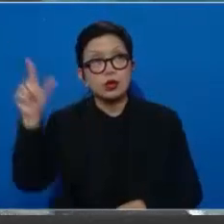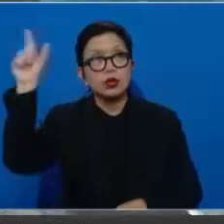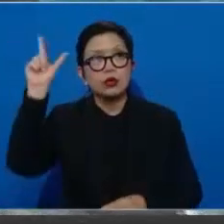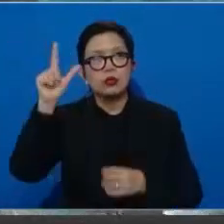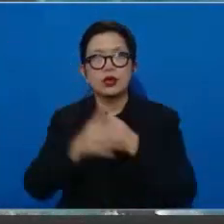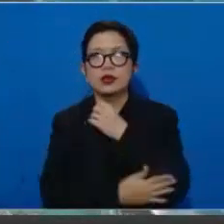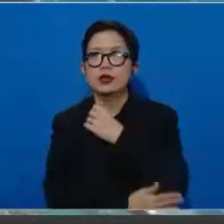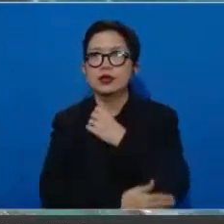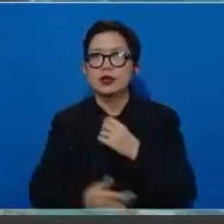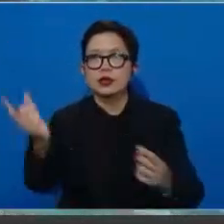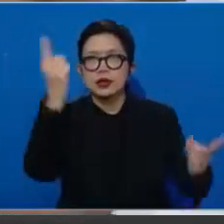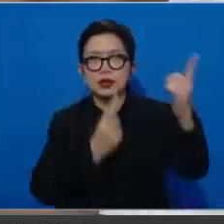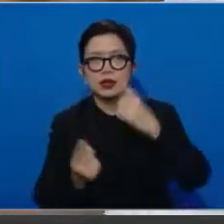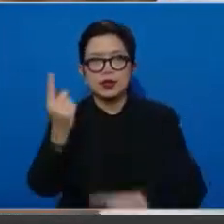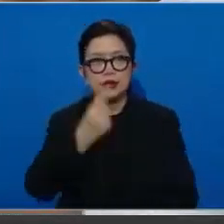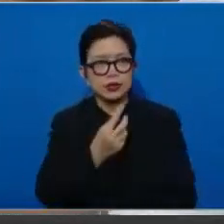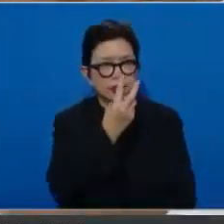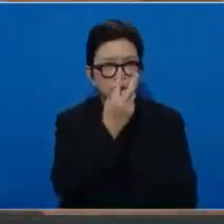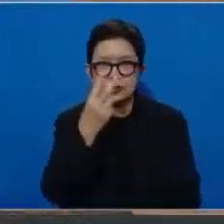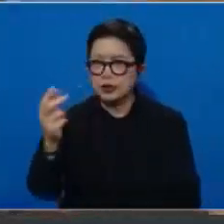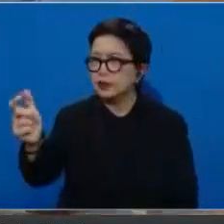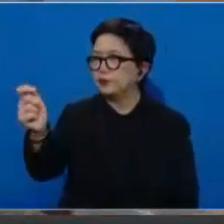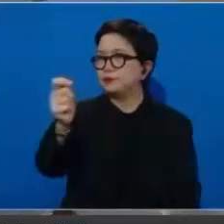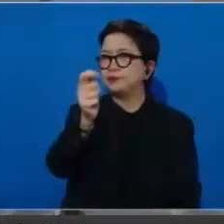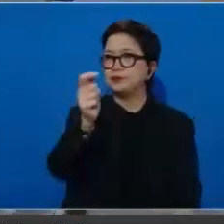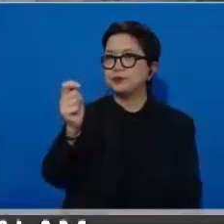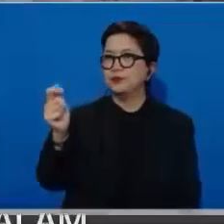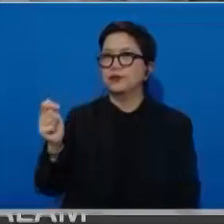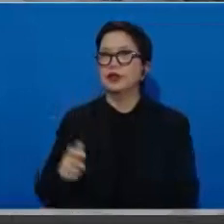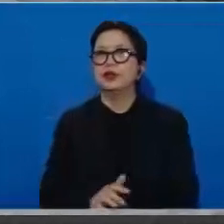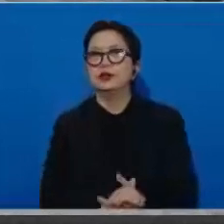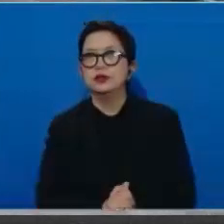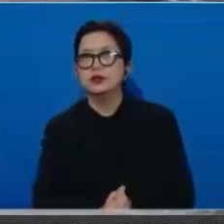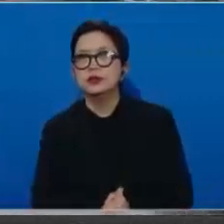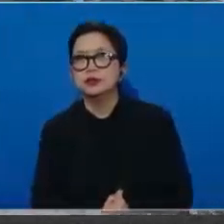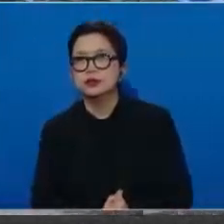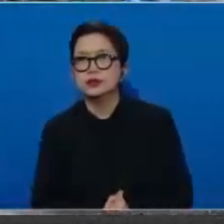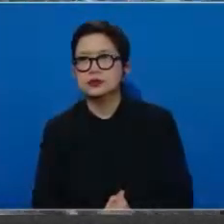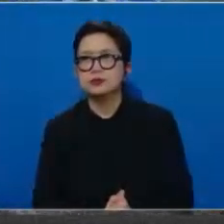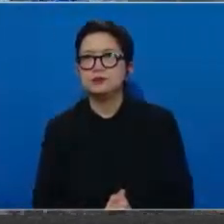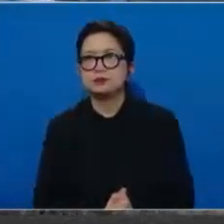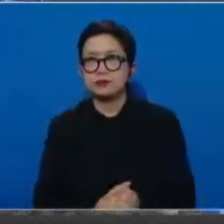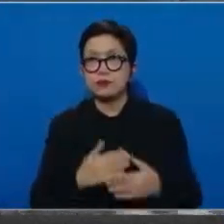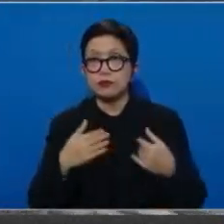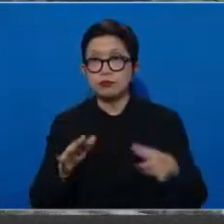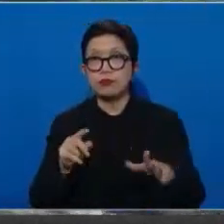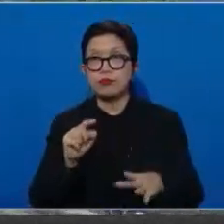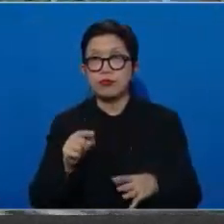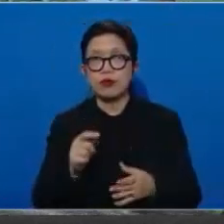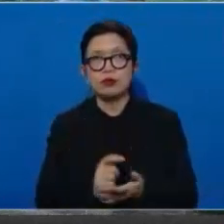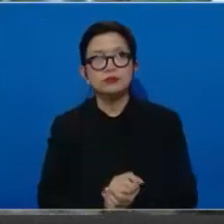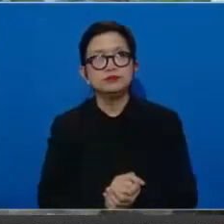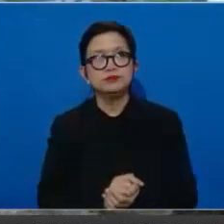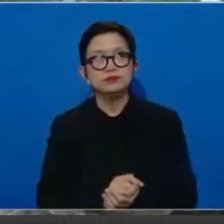kawasan tebing untuk melihat dan bersuah foto dengan latar ikon Kelingking Beach. Bahkan untuk mendapatkan foto yang bagus,